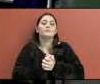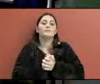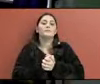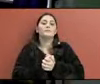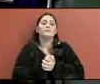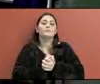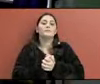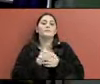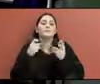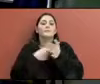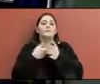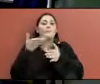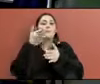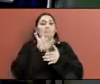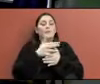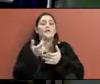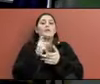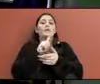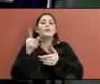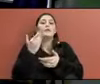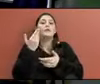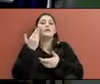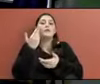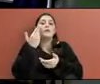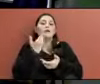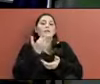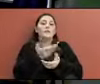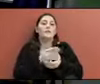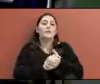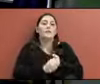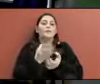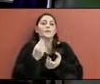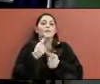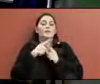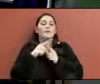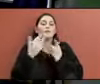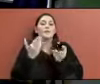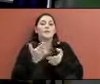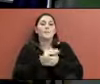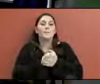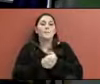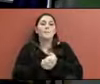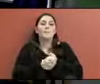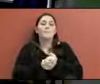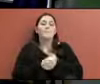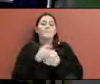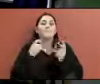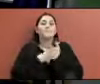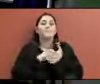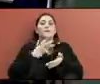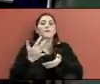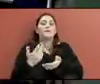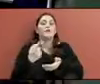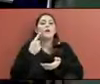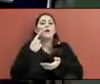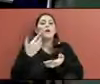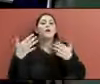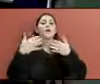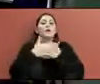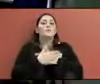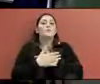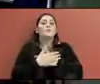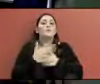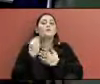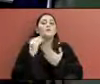Ramazan Şerit, hayırlı yayınlar Hasan Bat enişte demiş, teşekkür ederim. Ahmet Şahiner, hayırlı akşamlar, güzel